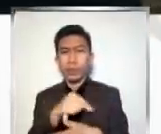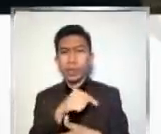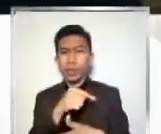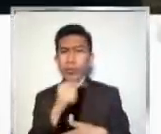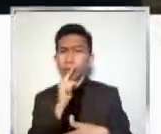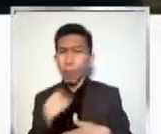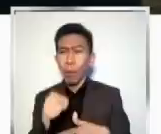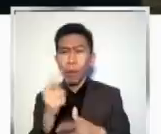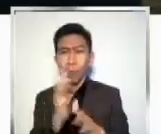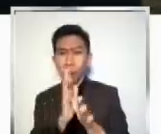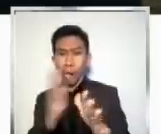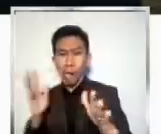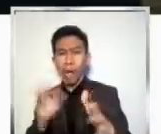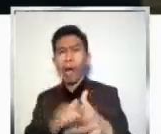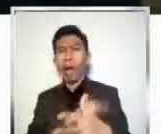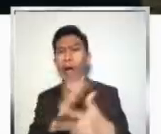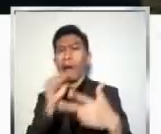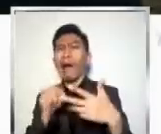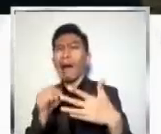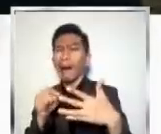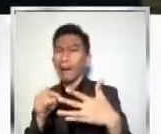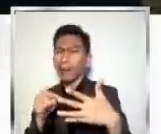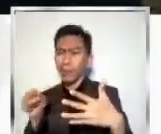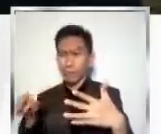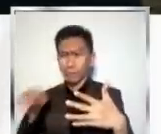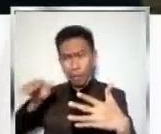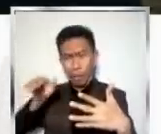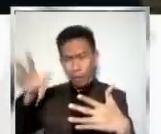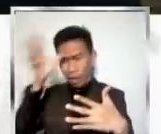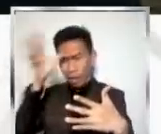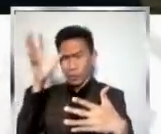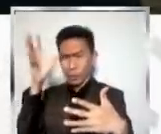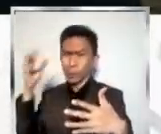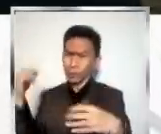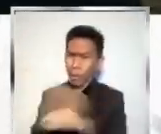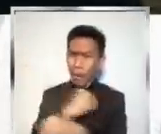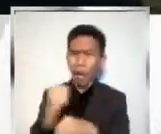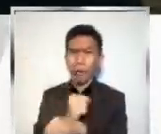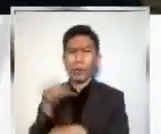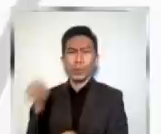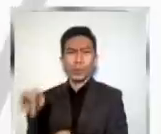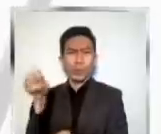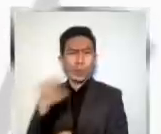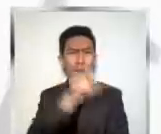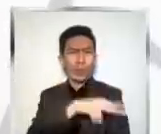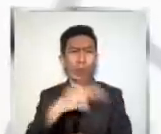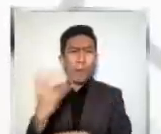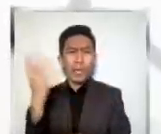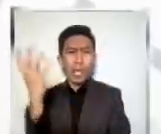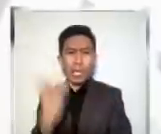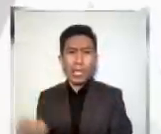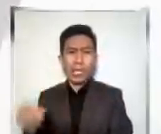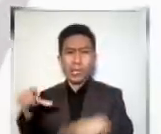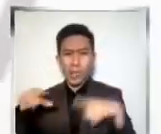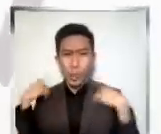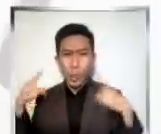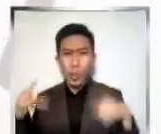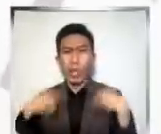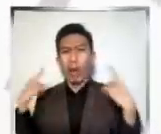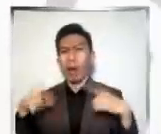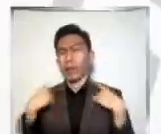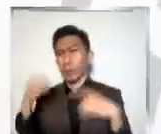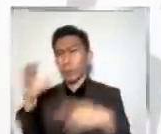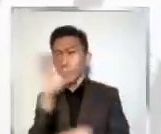ko pa, lumaban ka kahit makarating tayong Batangas, Laguna, mahanap lang tayong ospital. Hindi man maiwasang magalit